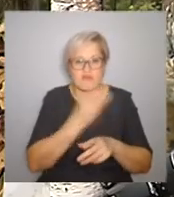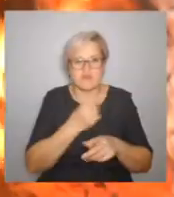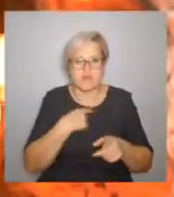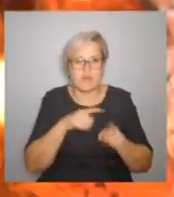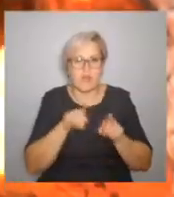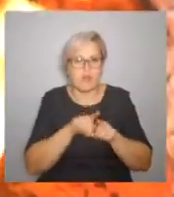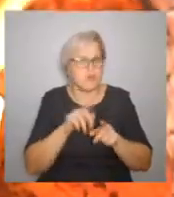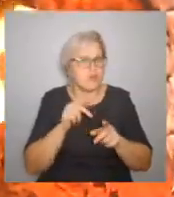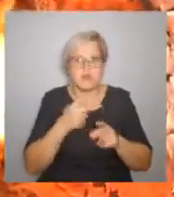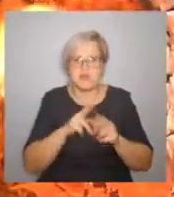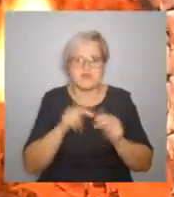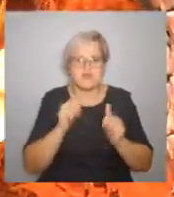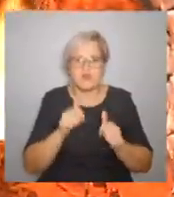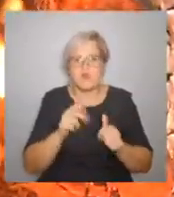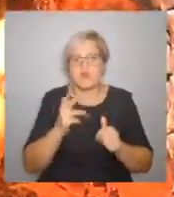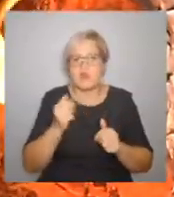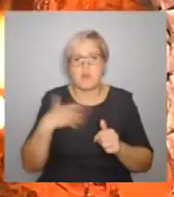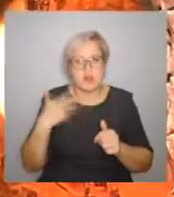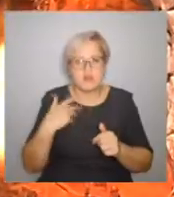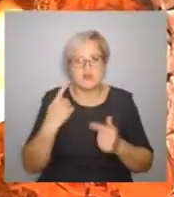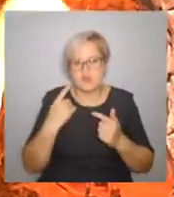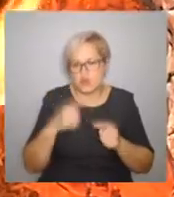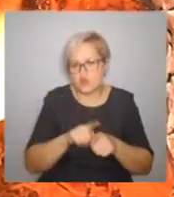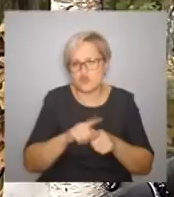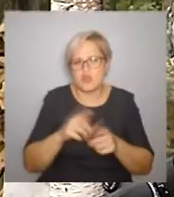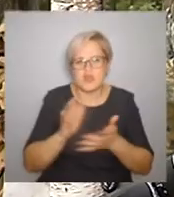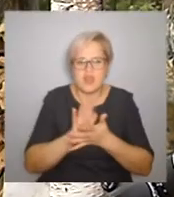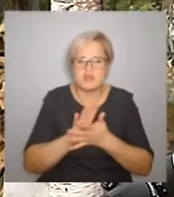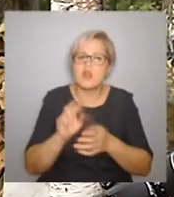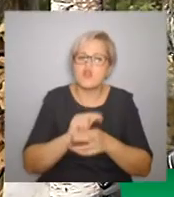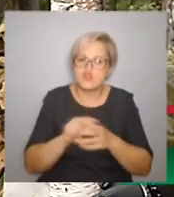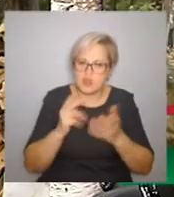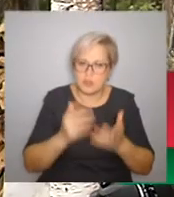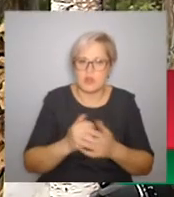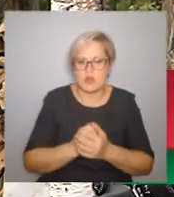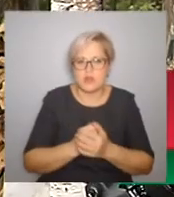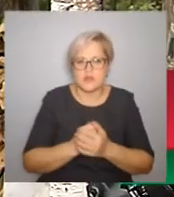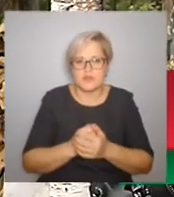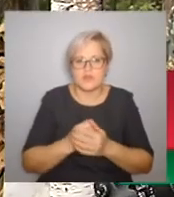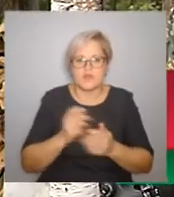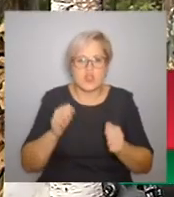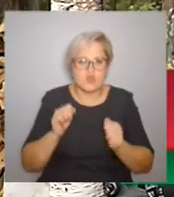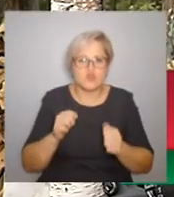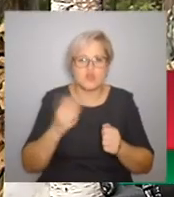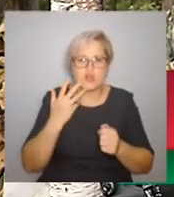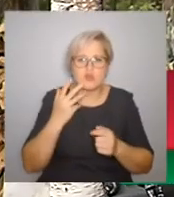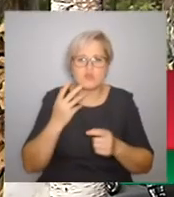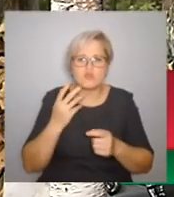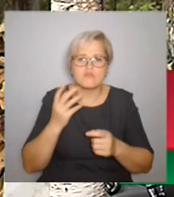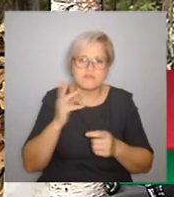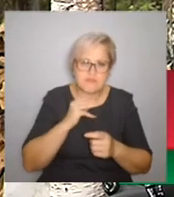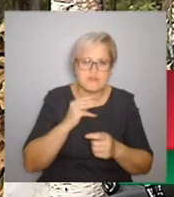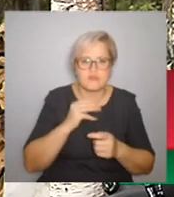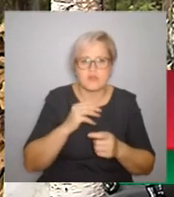начали тонуть, как эти мамонты. Мы почувствовали себя в их шкуре. Поэтому, не знаю, это здорово. Мне прям понравилось. Да и полезно